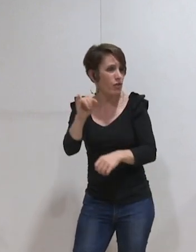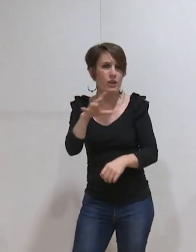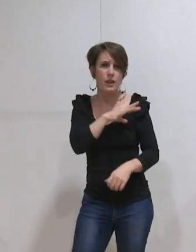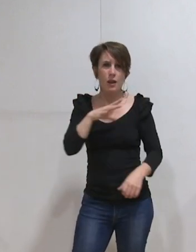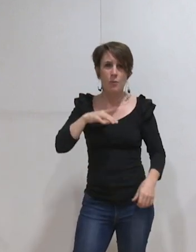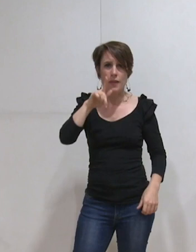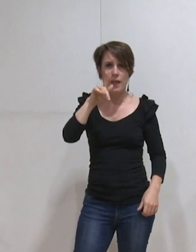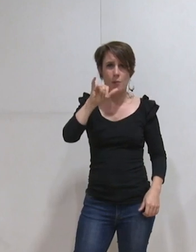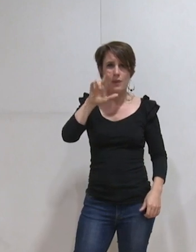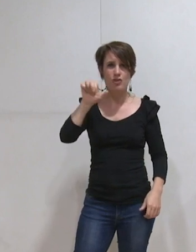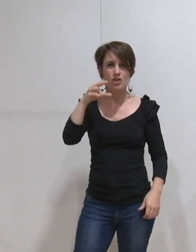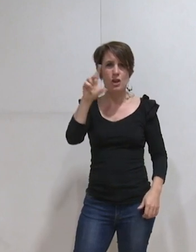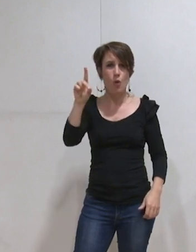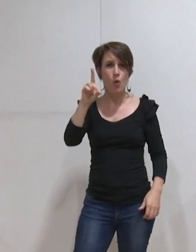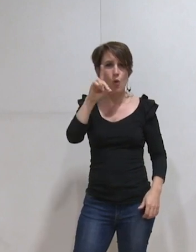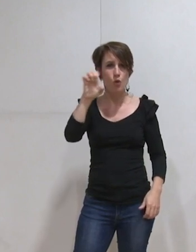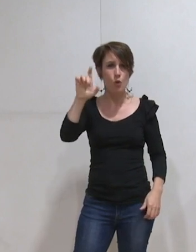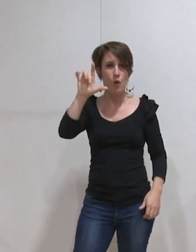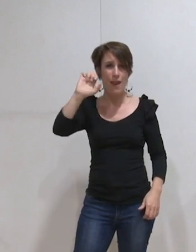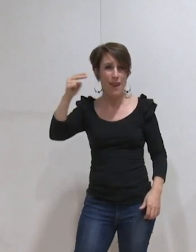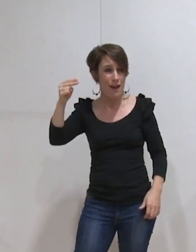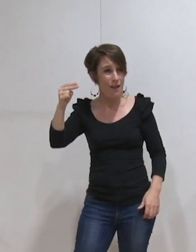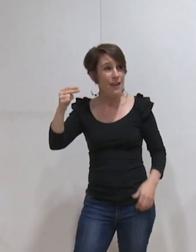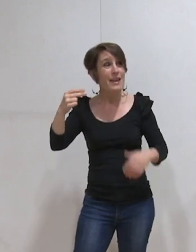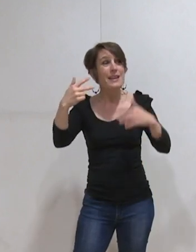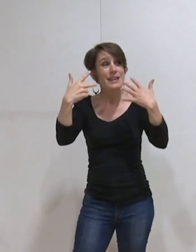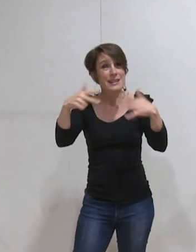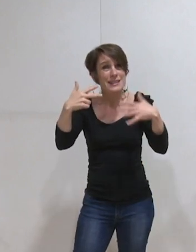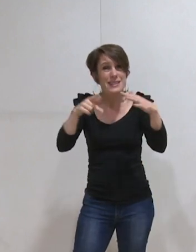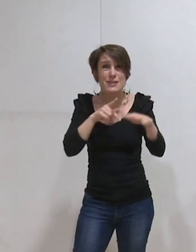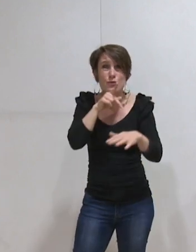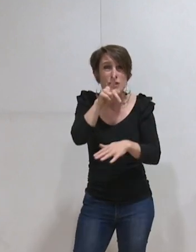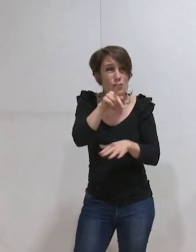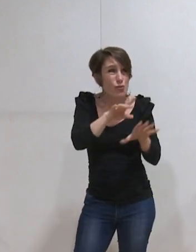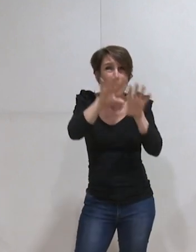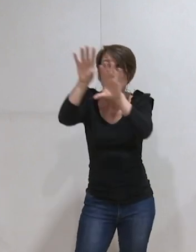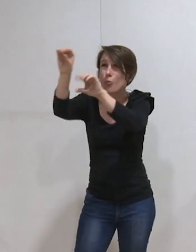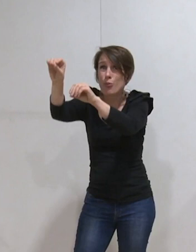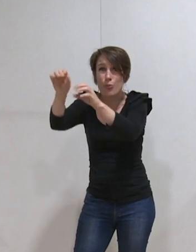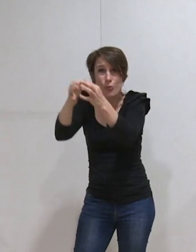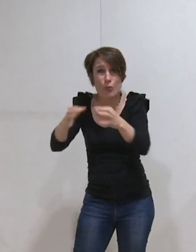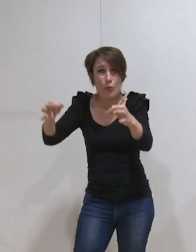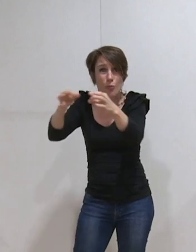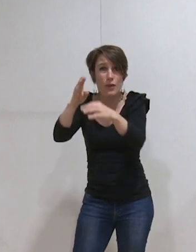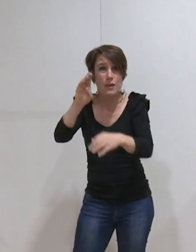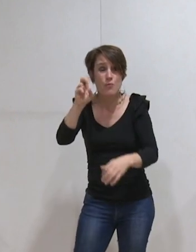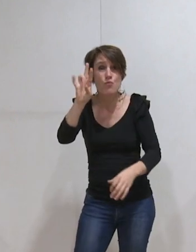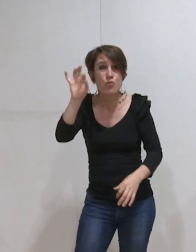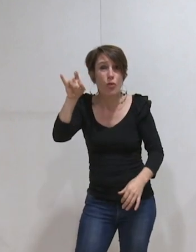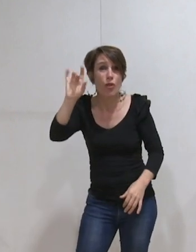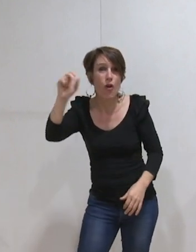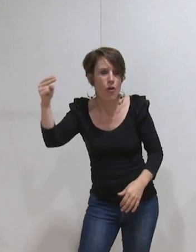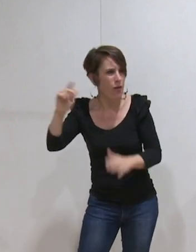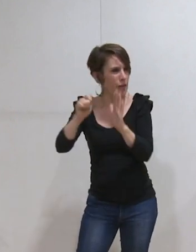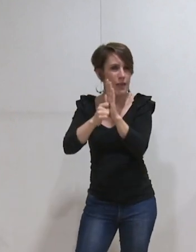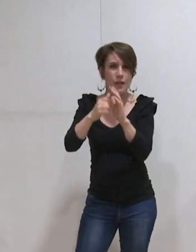giruddelin 18 jours 18 jours au bout temp du 1er au 18